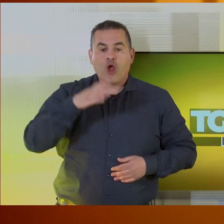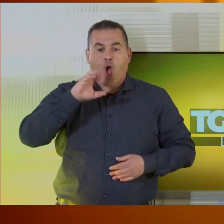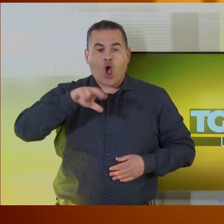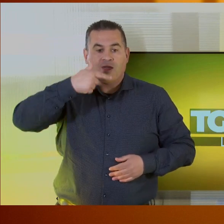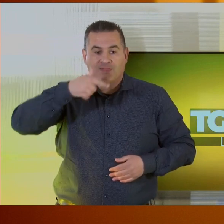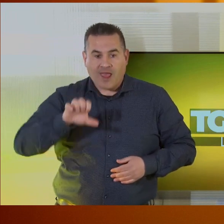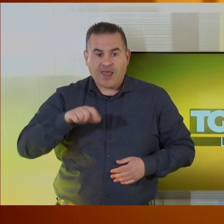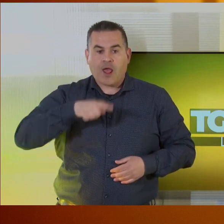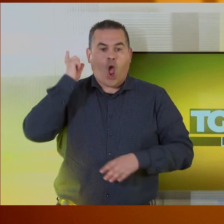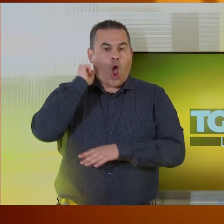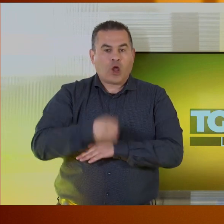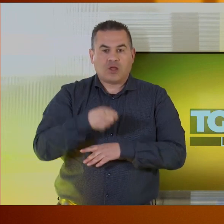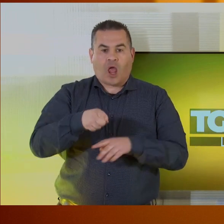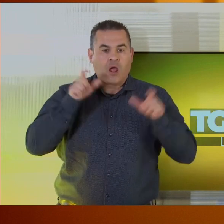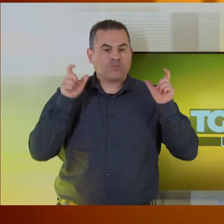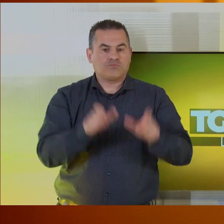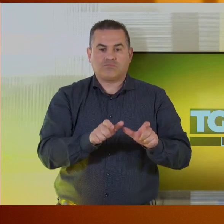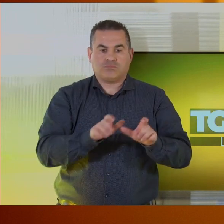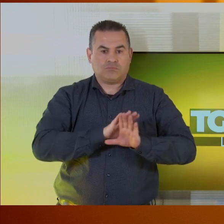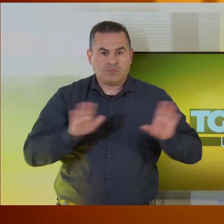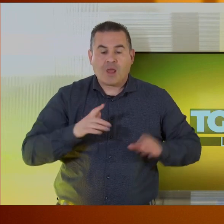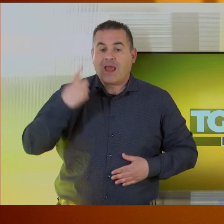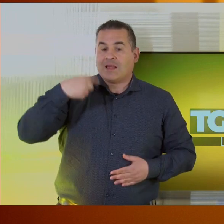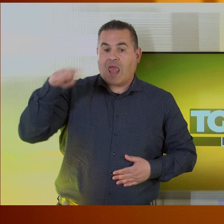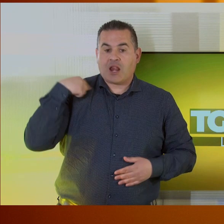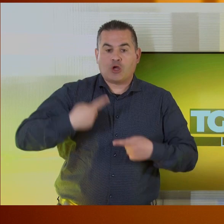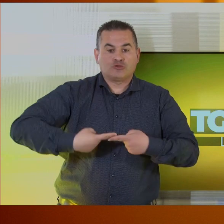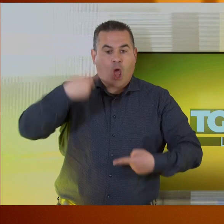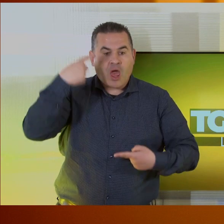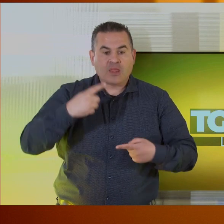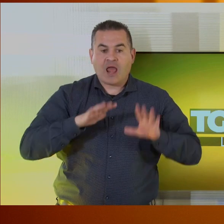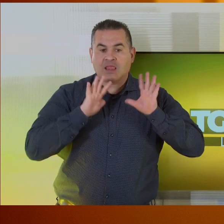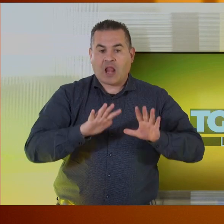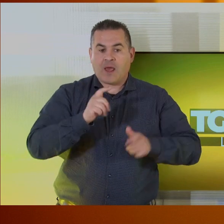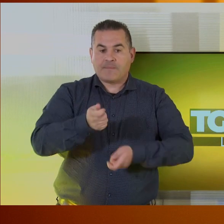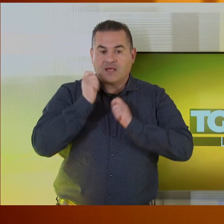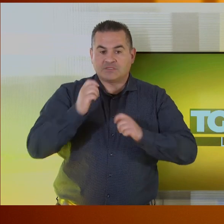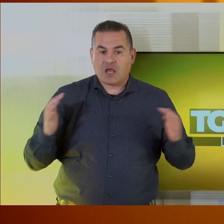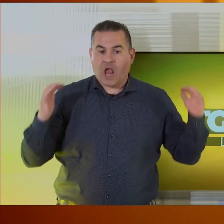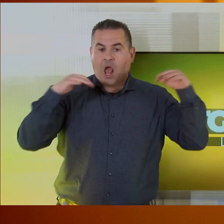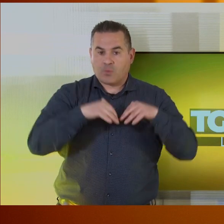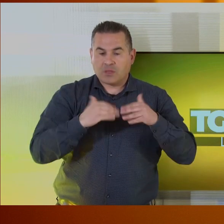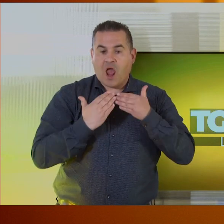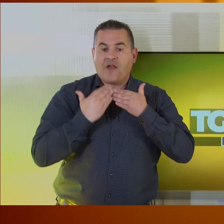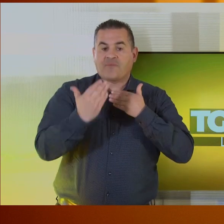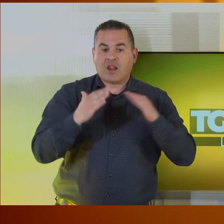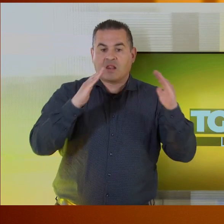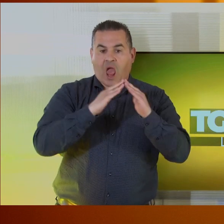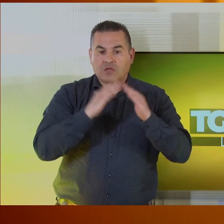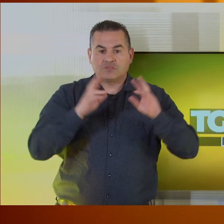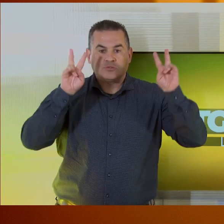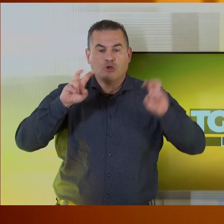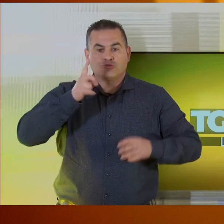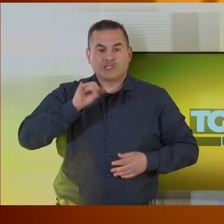sono radunati nella giornata di ieri davanti a Casa Gioiosa, sede dell'istituzione, per chiedere di poter esercitare l'attività di pesca